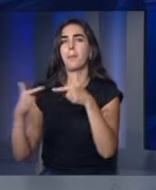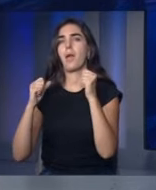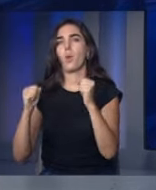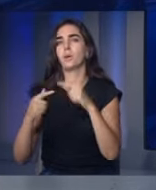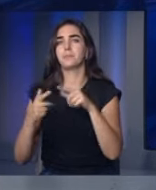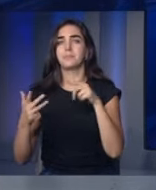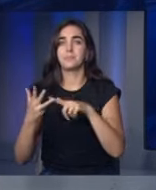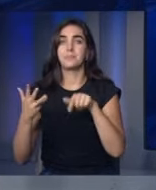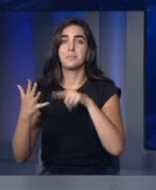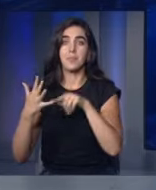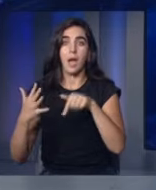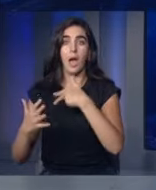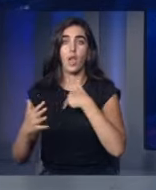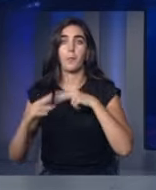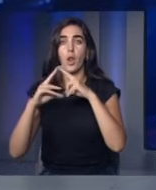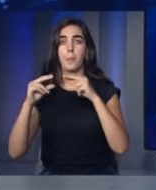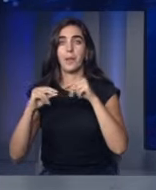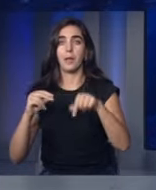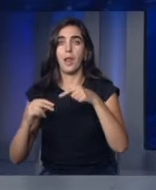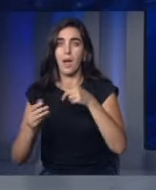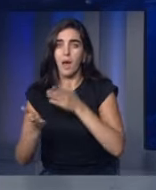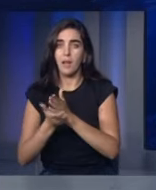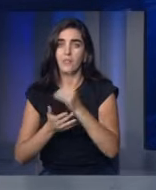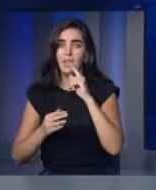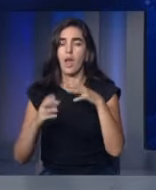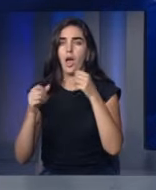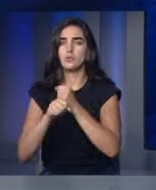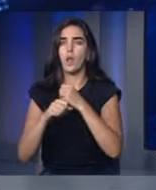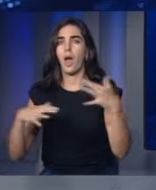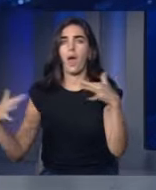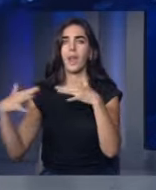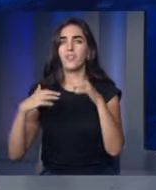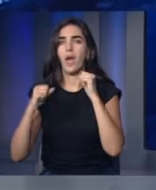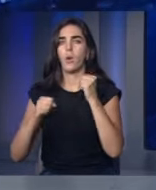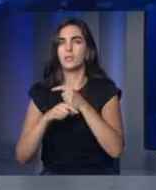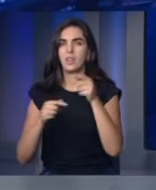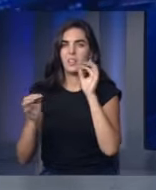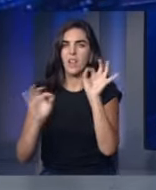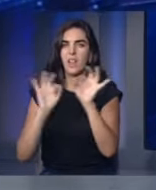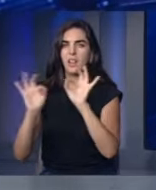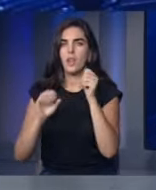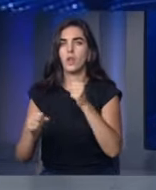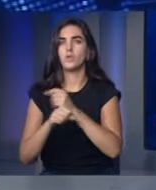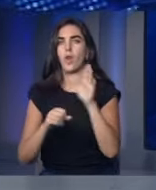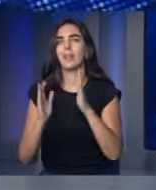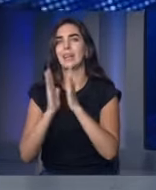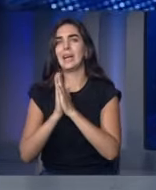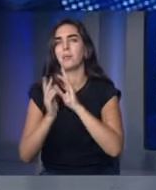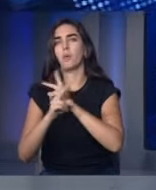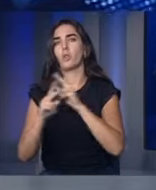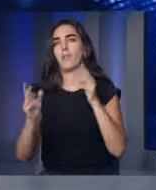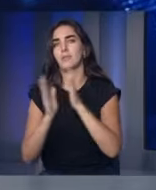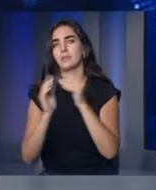النار. الحكومة اللبنانية برئاسة ميقاطي تصدر بيان إدانة لكل أعمال العنف والاعتداءات على جميع